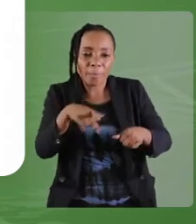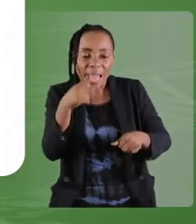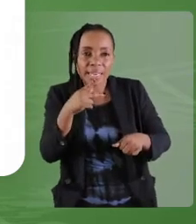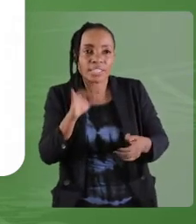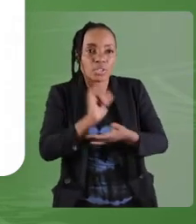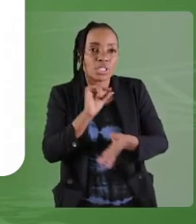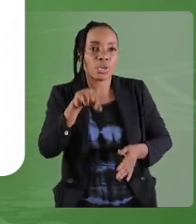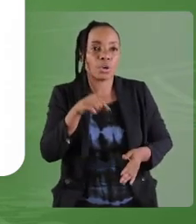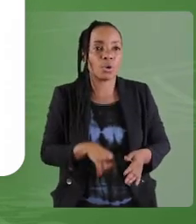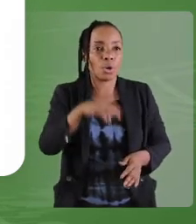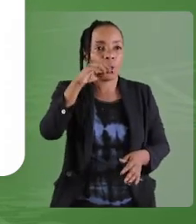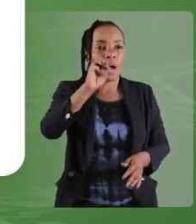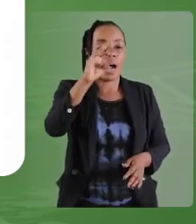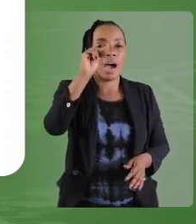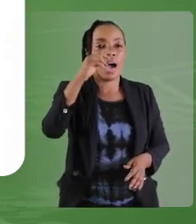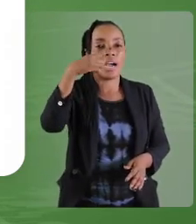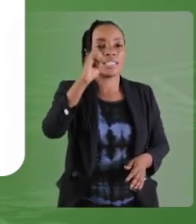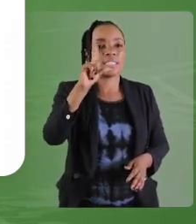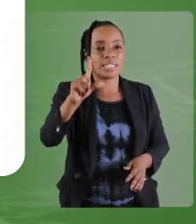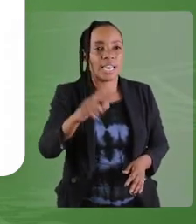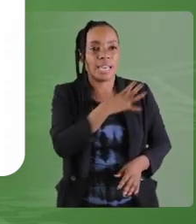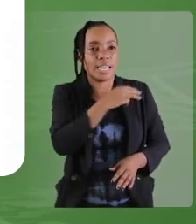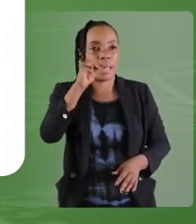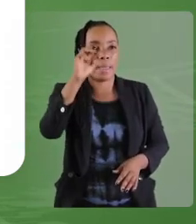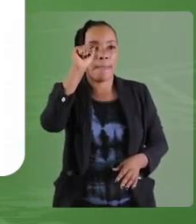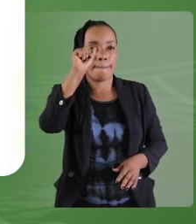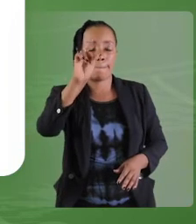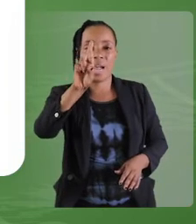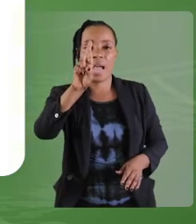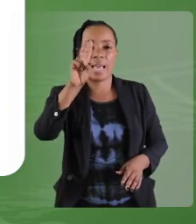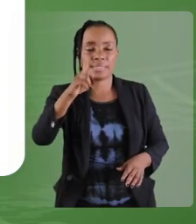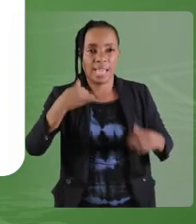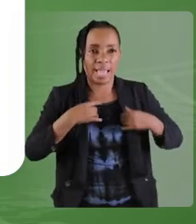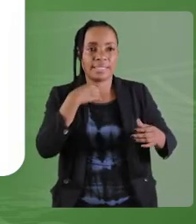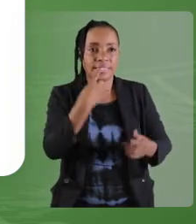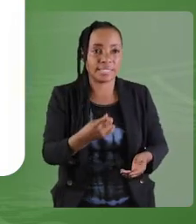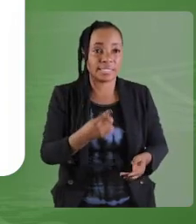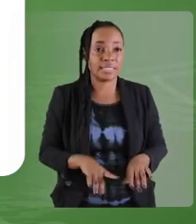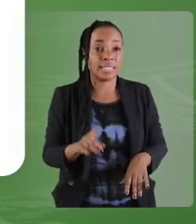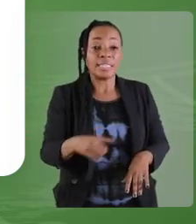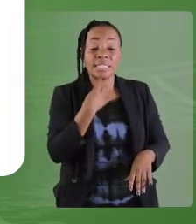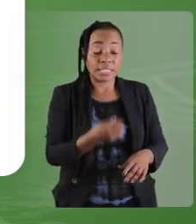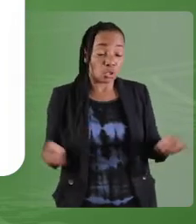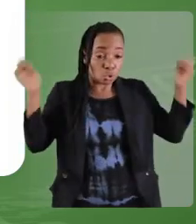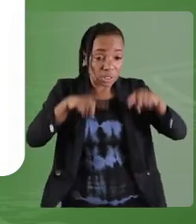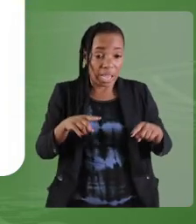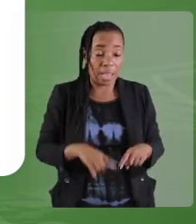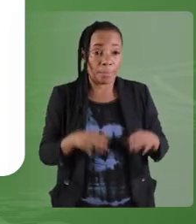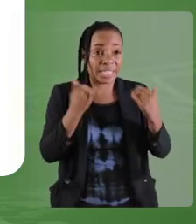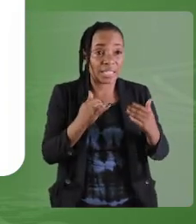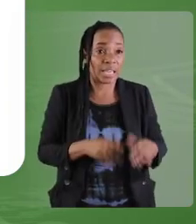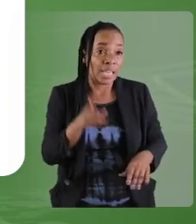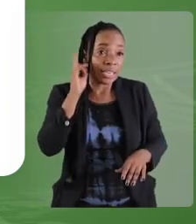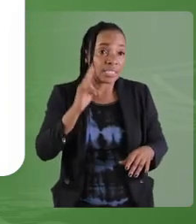soutiennent ceci: l'histoire de toute société, jusqu'à nos jours, n'a été que l'histoire de la lutte des